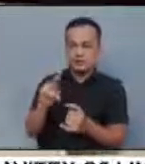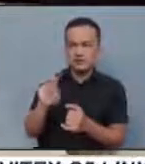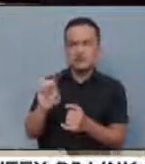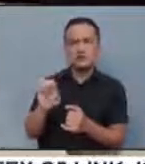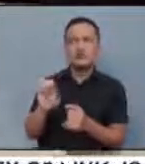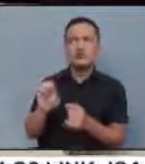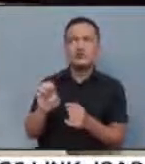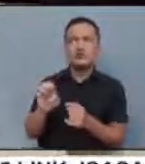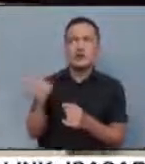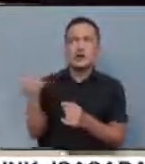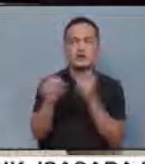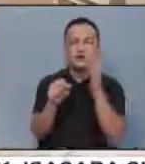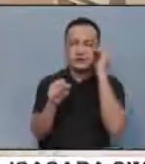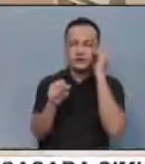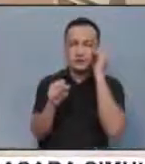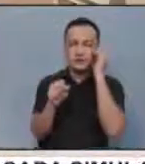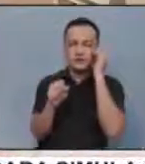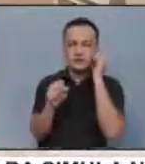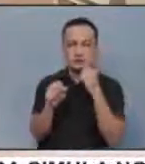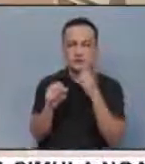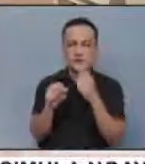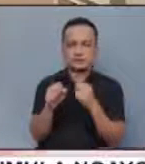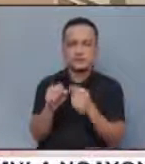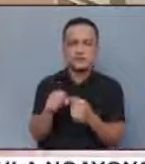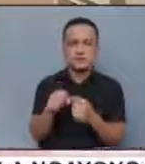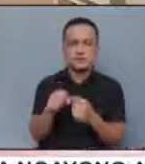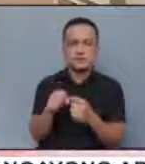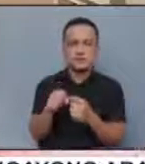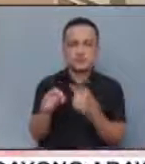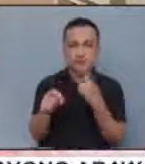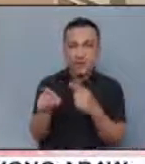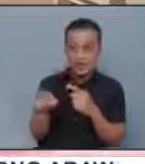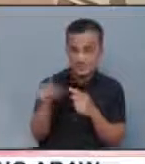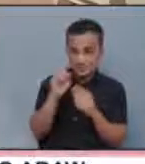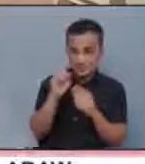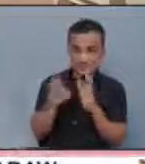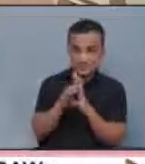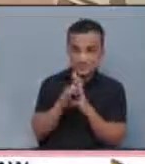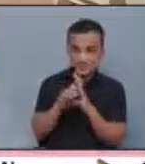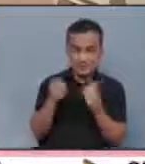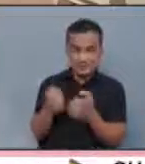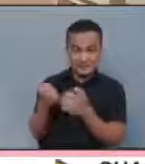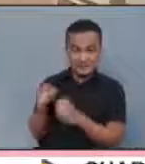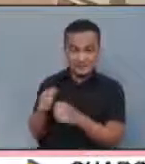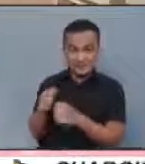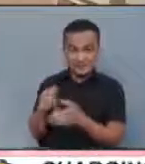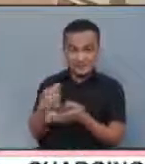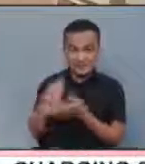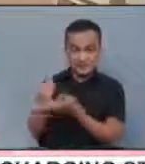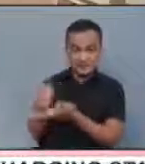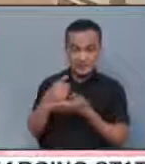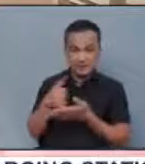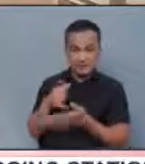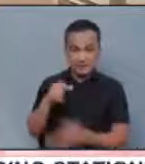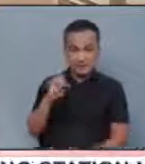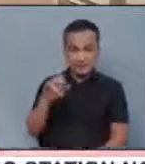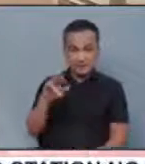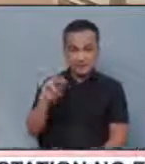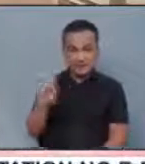ano. Yung mga nasa trophy sa taas, yan ba yun? Mga isilan sa mga awards na nakuha ni Cyra?